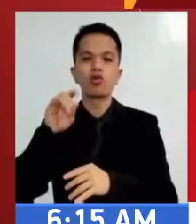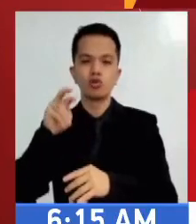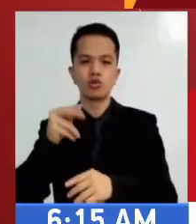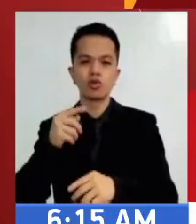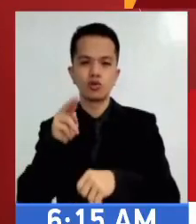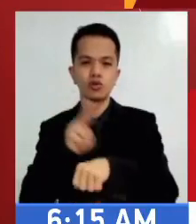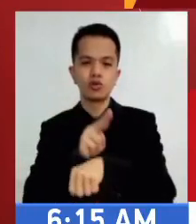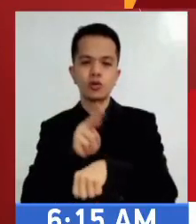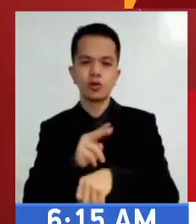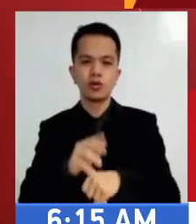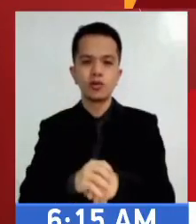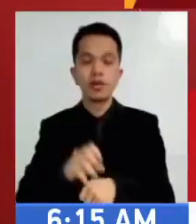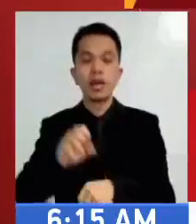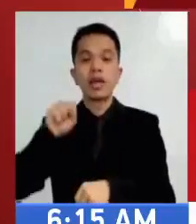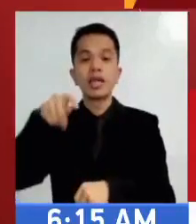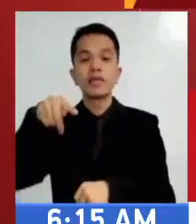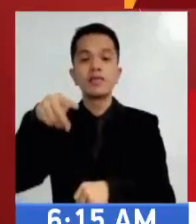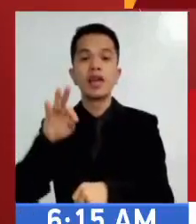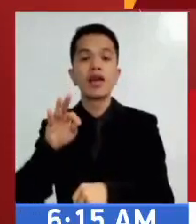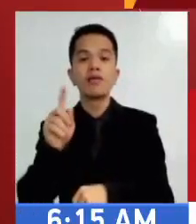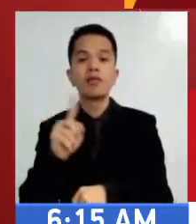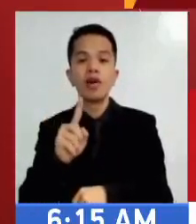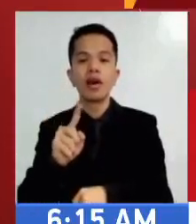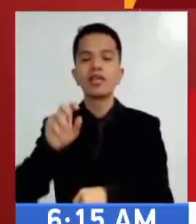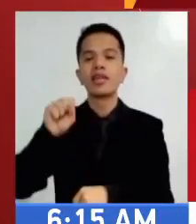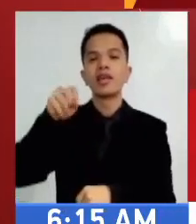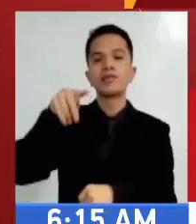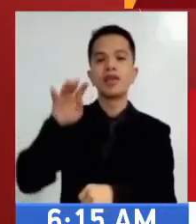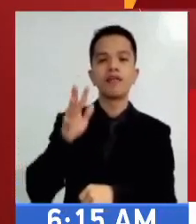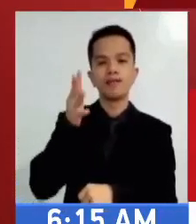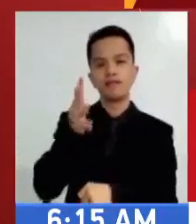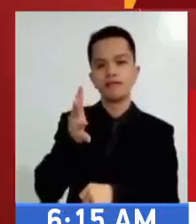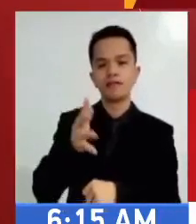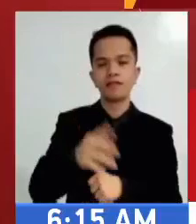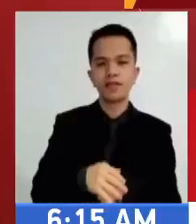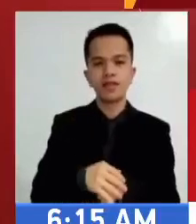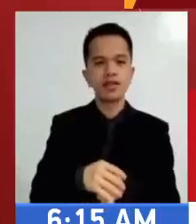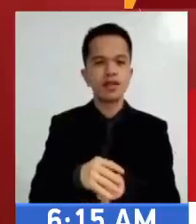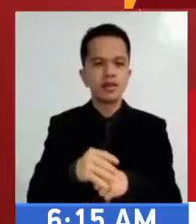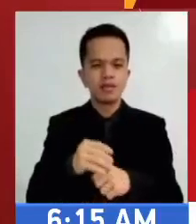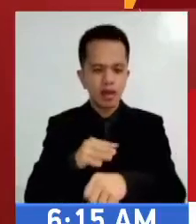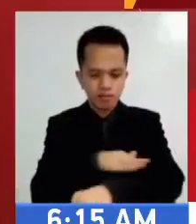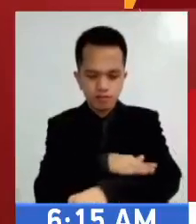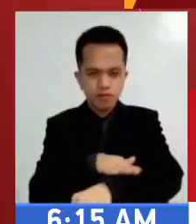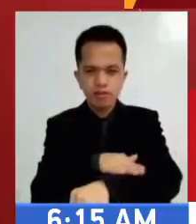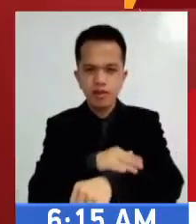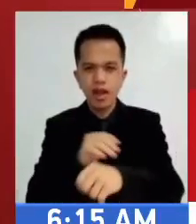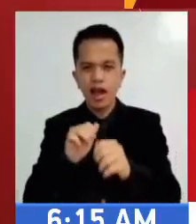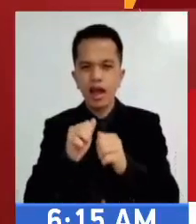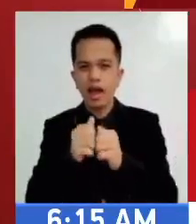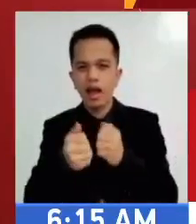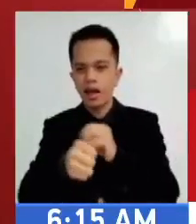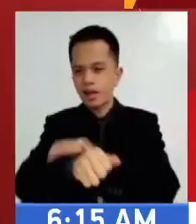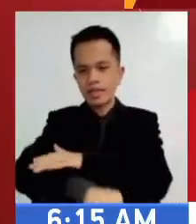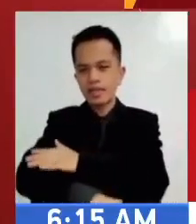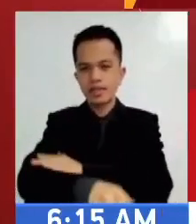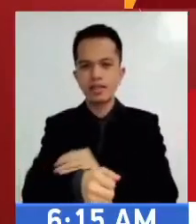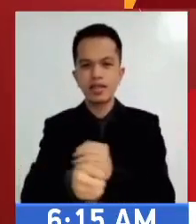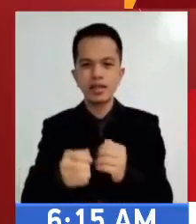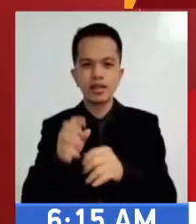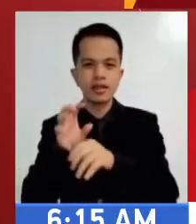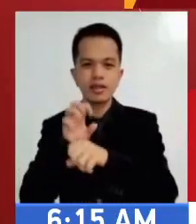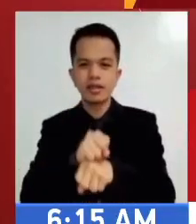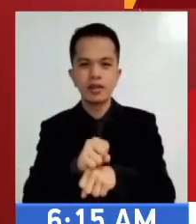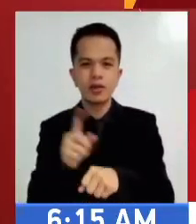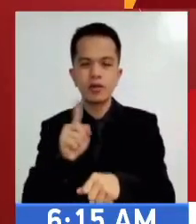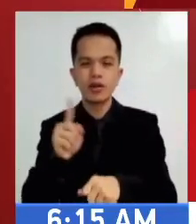yung ginagamit mo? SPF 50. Pero ano ba ang tamang dami at paraan ng paggamit nito? 1 teaspoon for the face and neck, 1